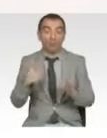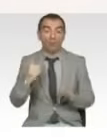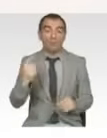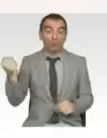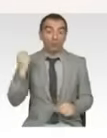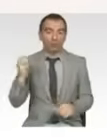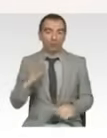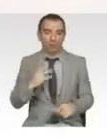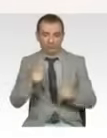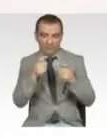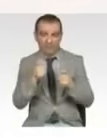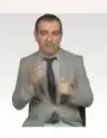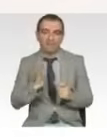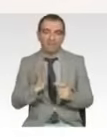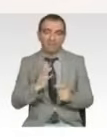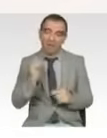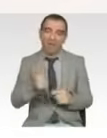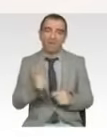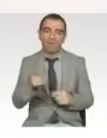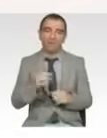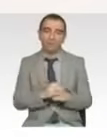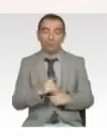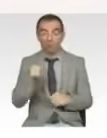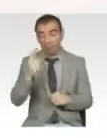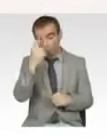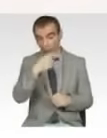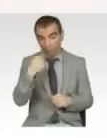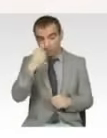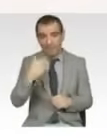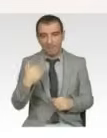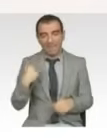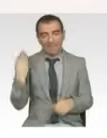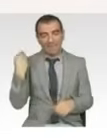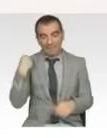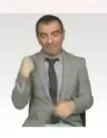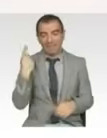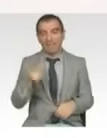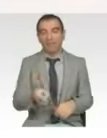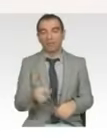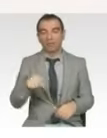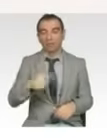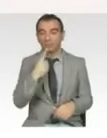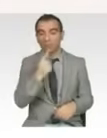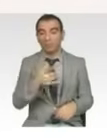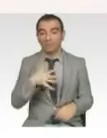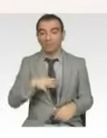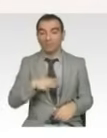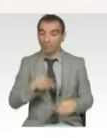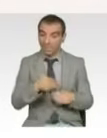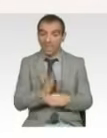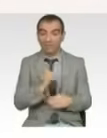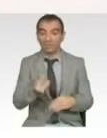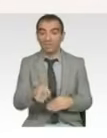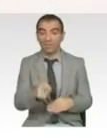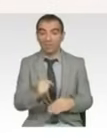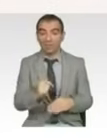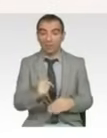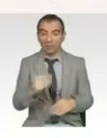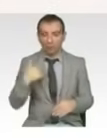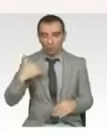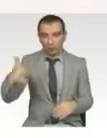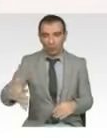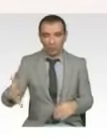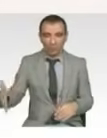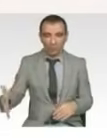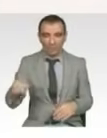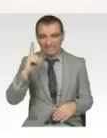bir otokontrolümüz var evet. Her zaman. Evet. O yüzden ben bir kez daha şunu söylemek istiyorum. Gerçekten hani küçüklüğümüzün